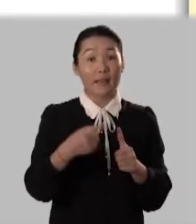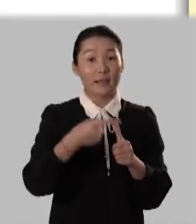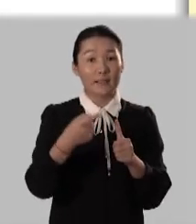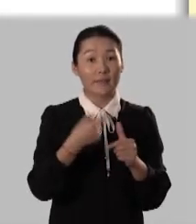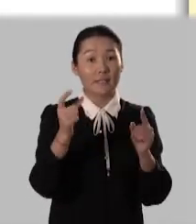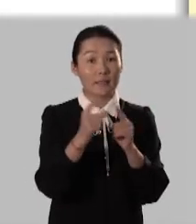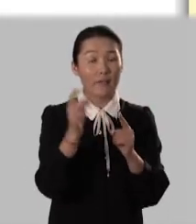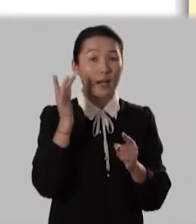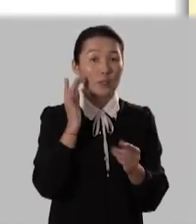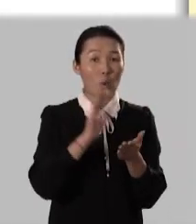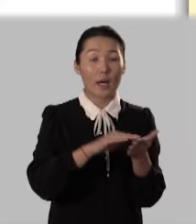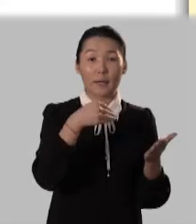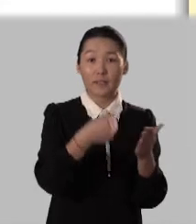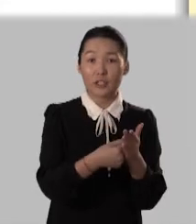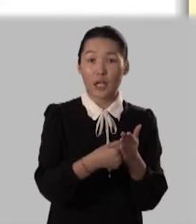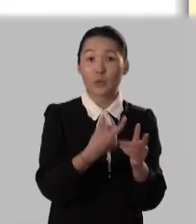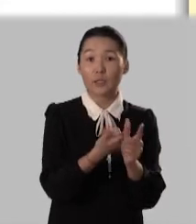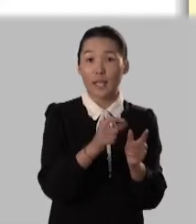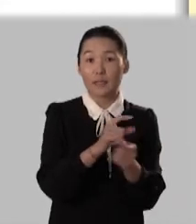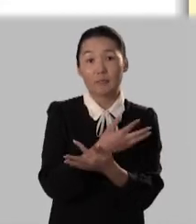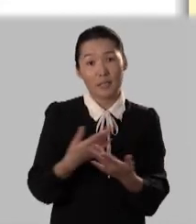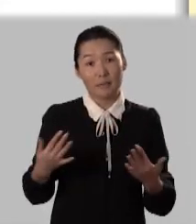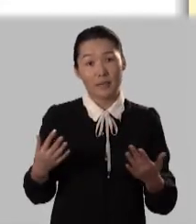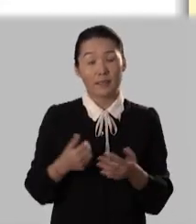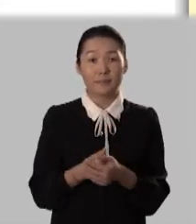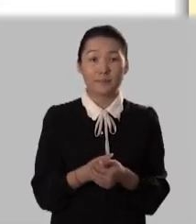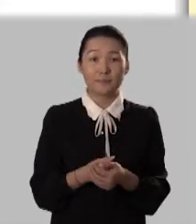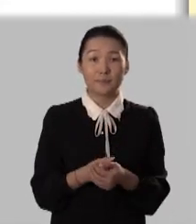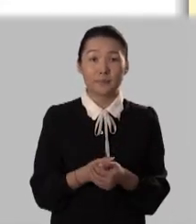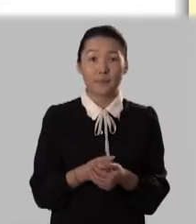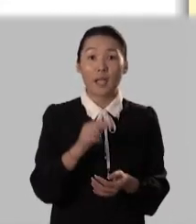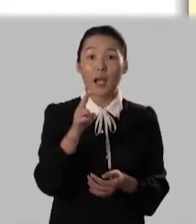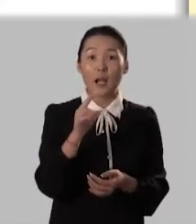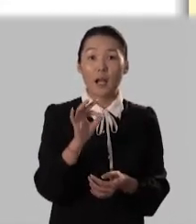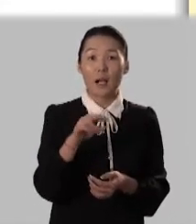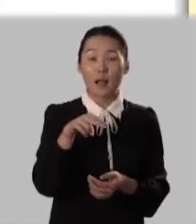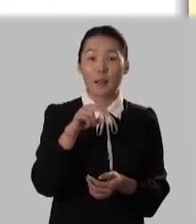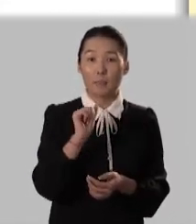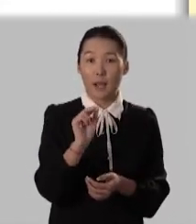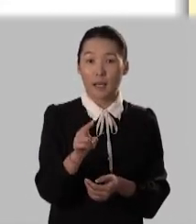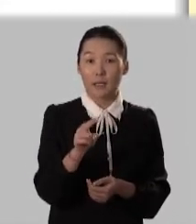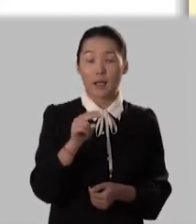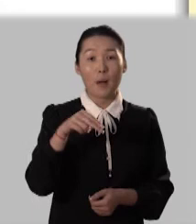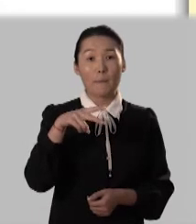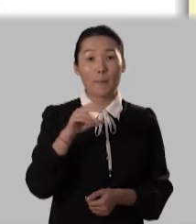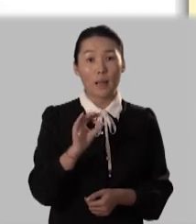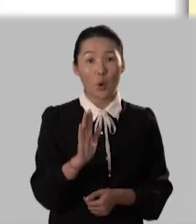которые обозначают данные предметы колпак плов